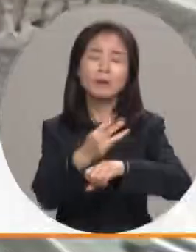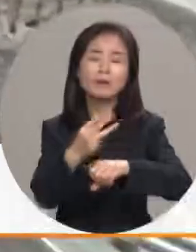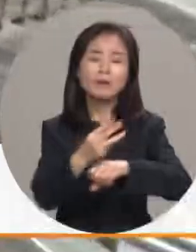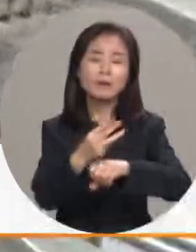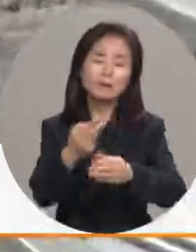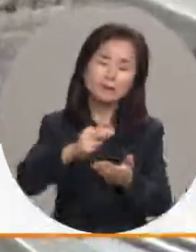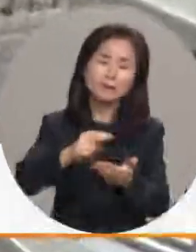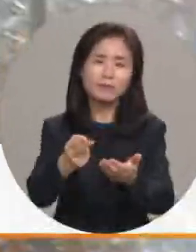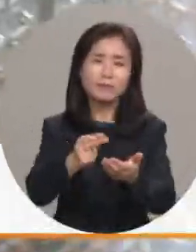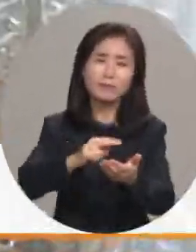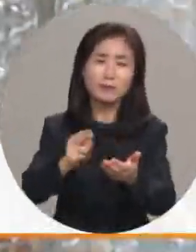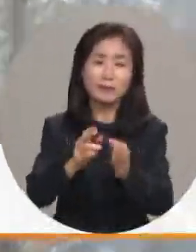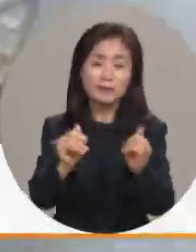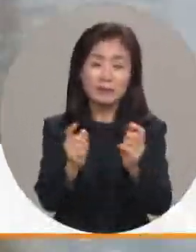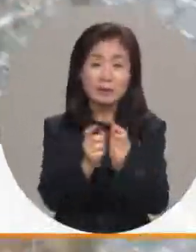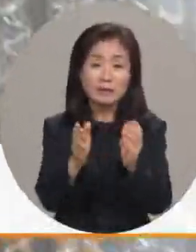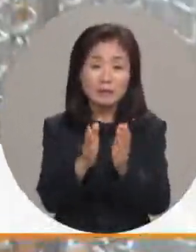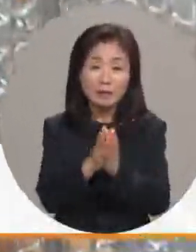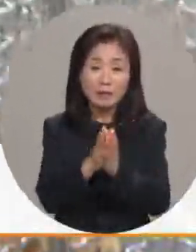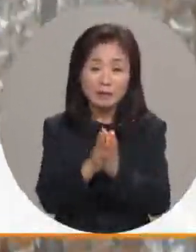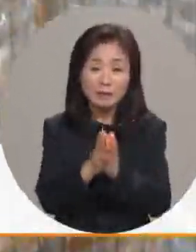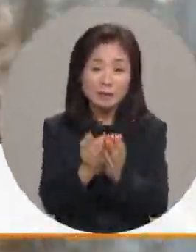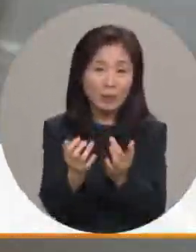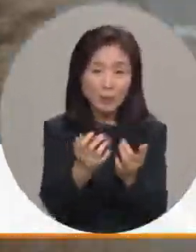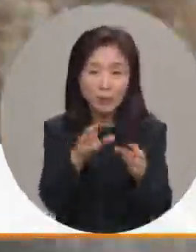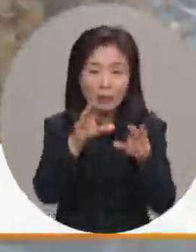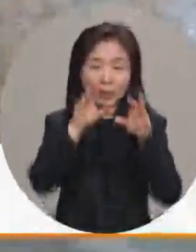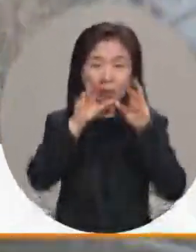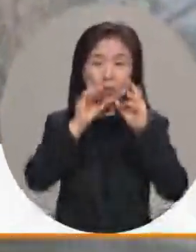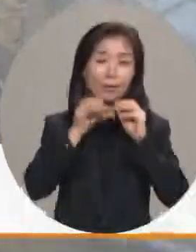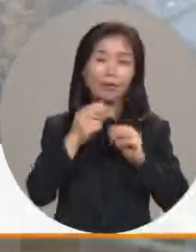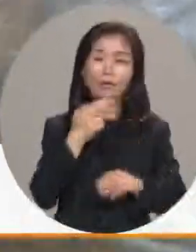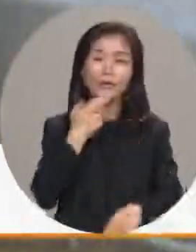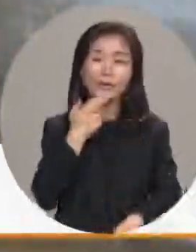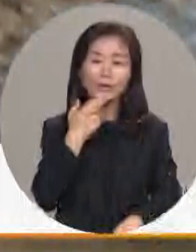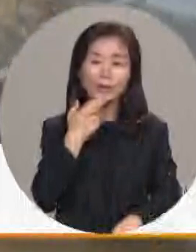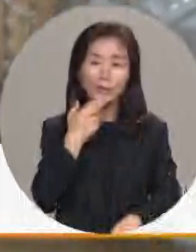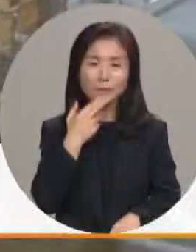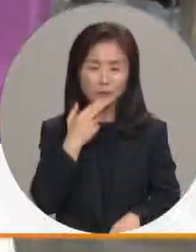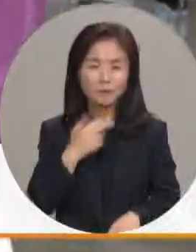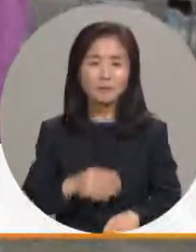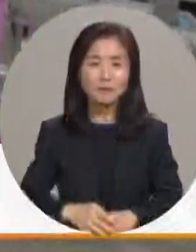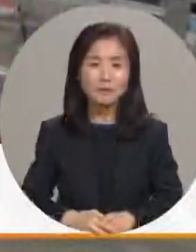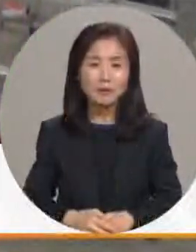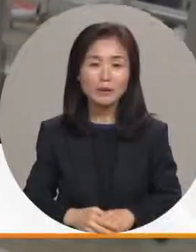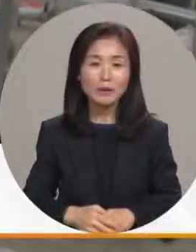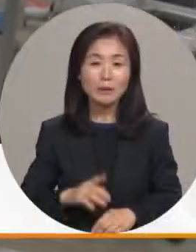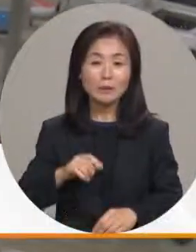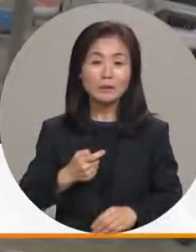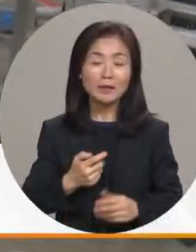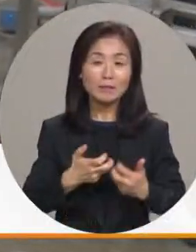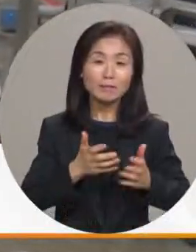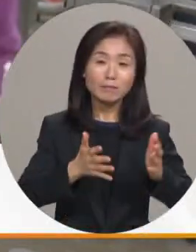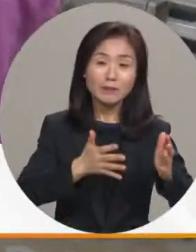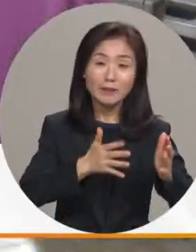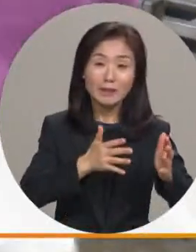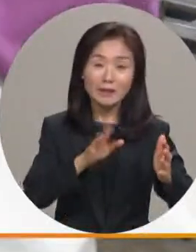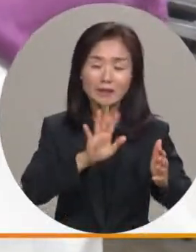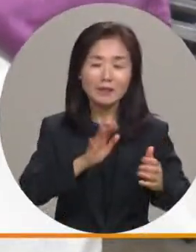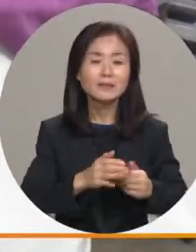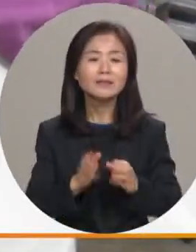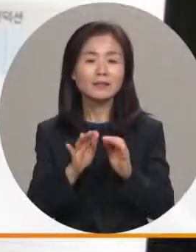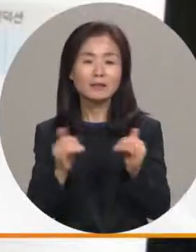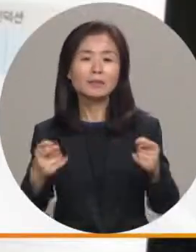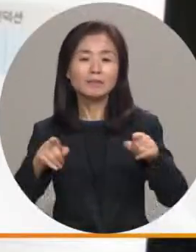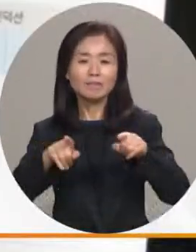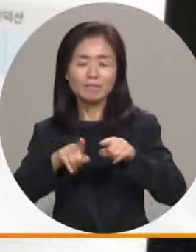앞에서 뜨거운 그 조리흉을 맡지 않습니다. 지금 기름을 먹지 않고 저희가 작업을 하고 있고요. 혼자 하는 산업 로봇이 아니고